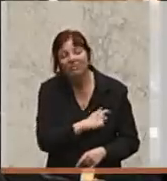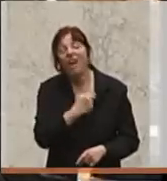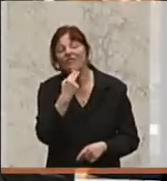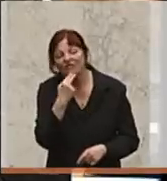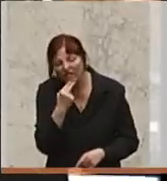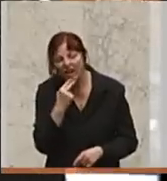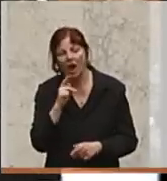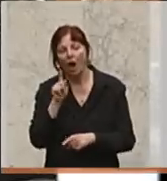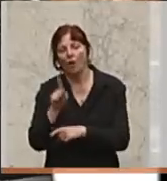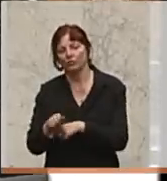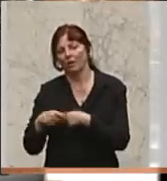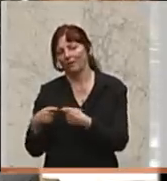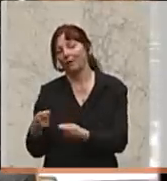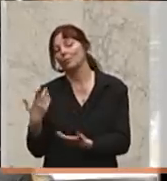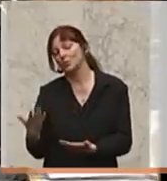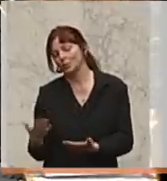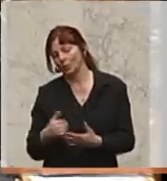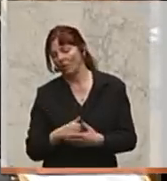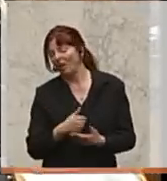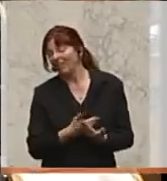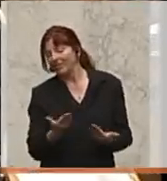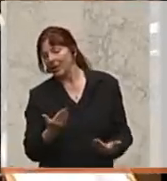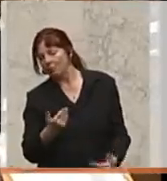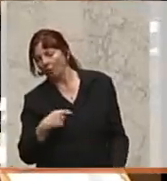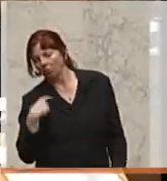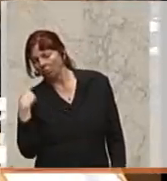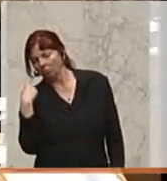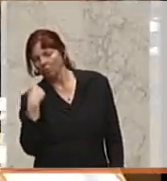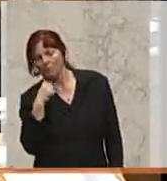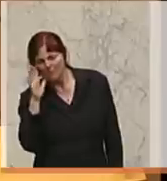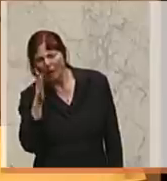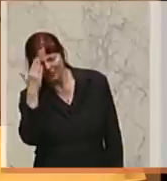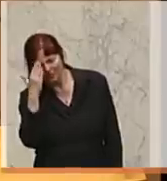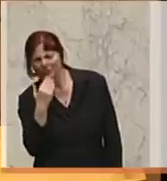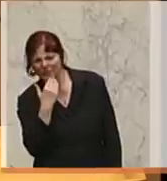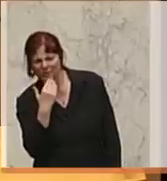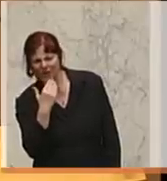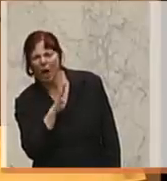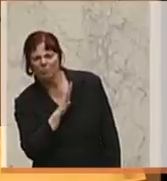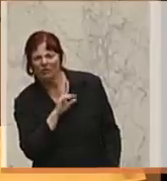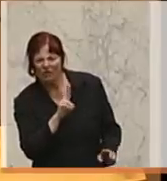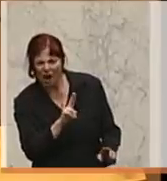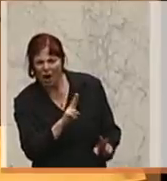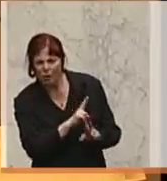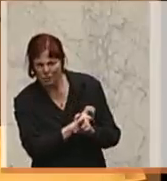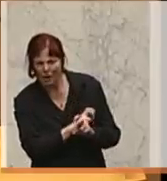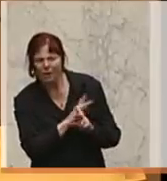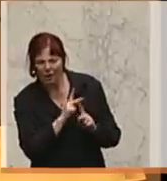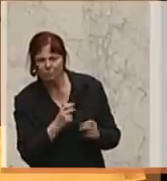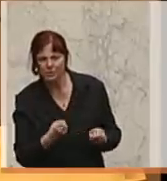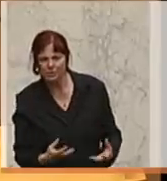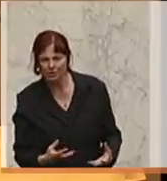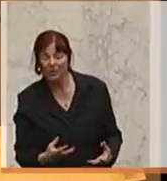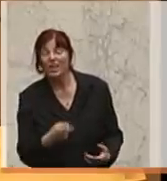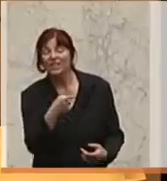hier gefällt, dass sowas in Österreich vorkommen kann und vorkommen wird. In Wirklichkeit nützen Sie den Steuertopf